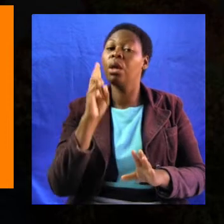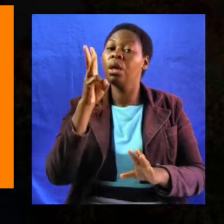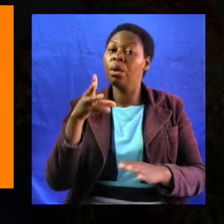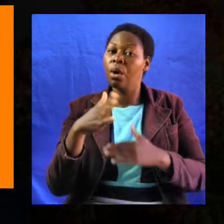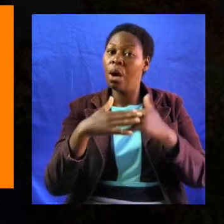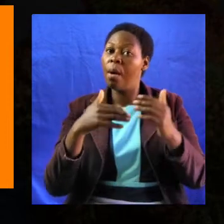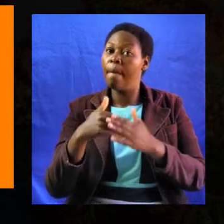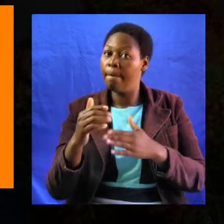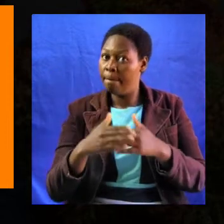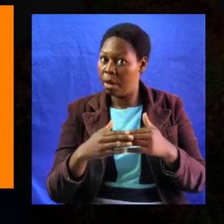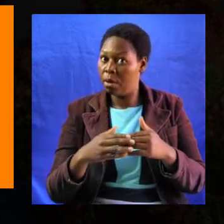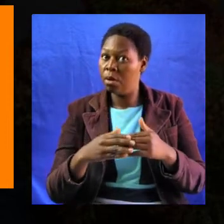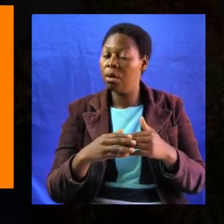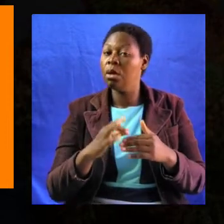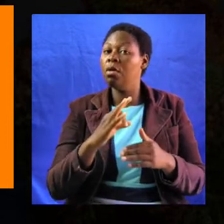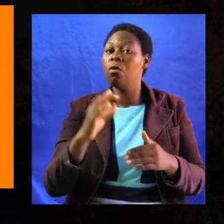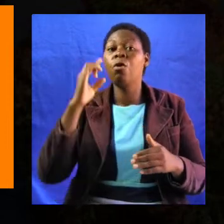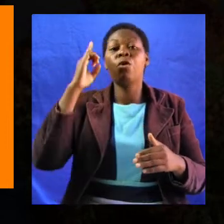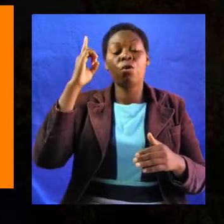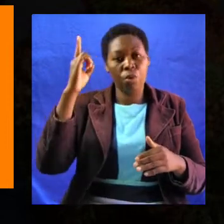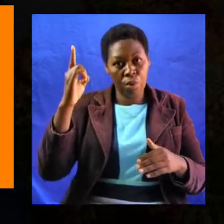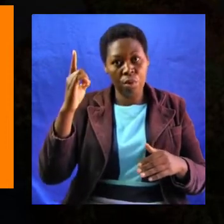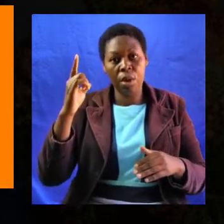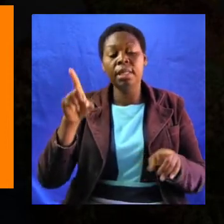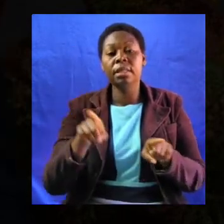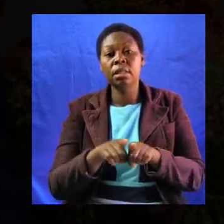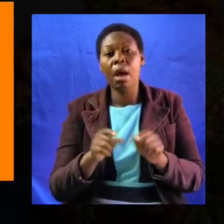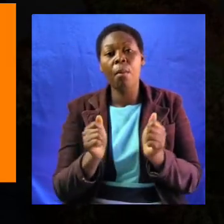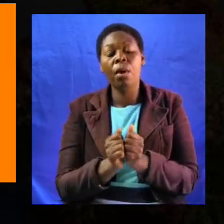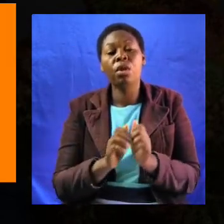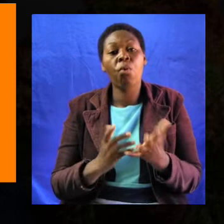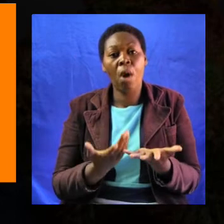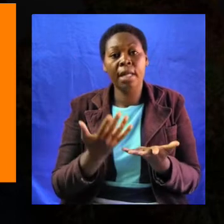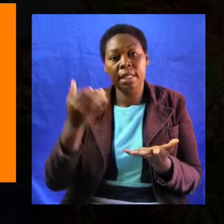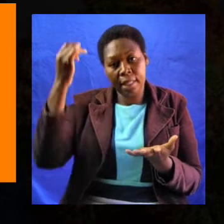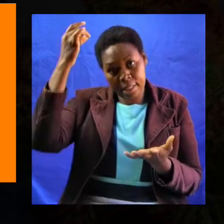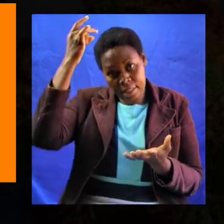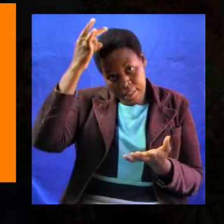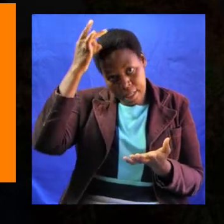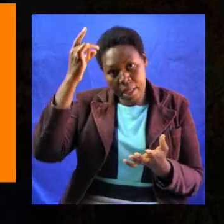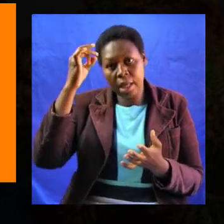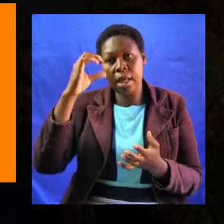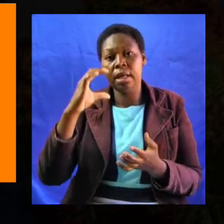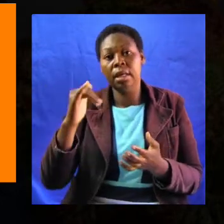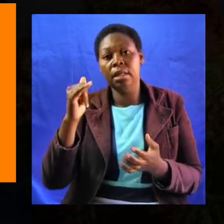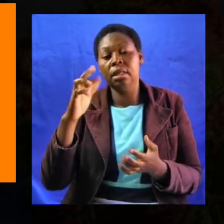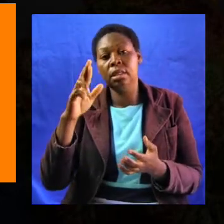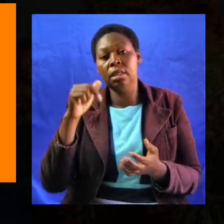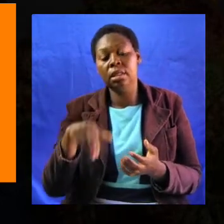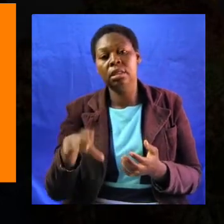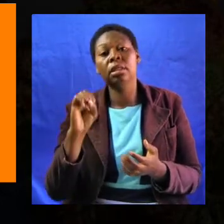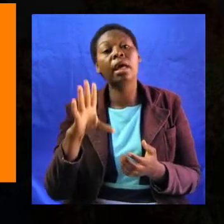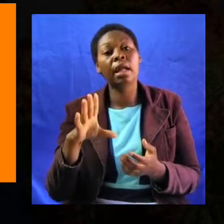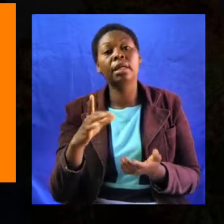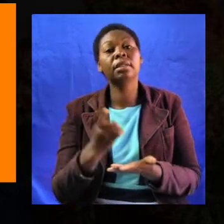waIsraeri sezvatakarayirwa namambo Koreshi mambo wePezhia. Ipapo vanhu venyika iyo vakashayisa